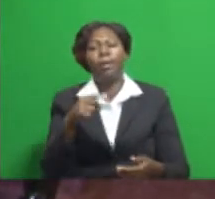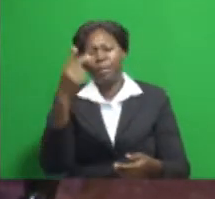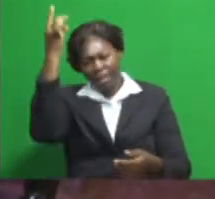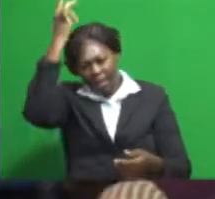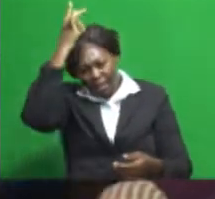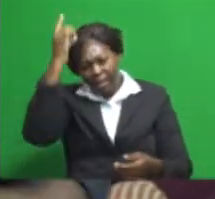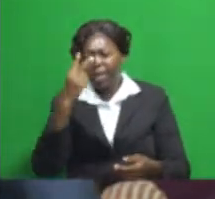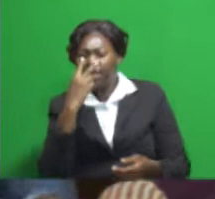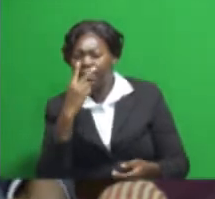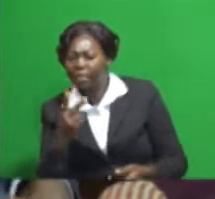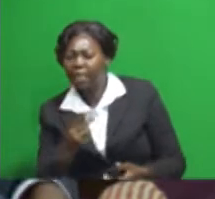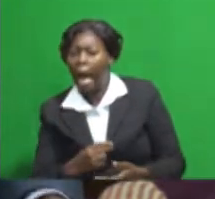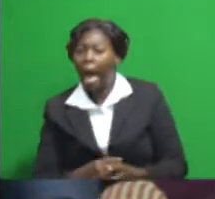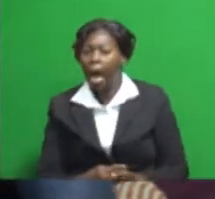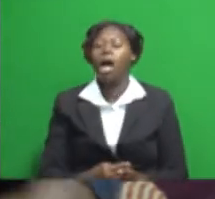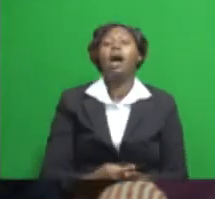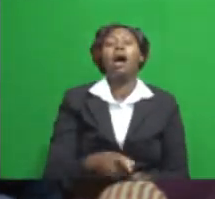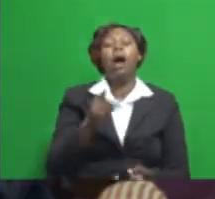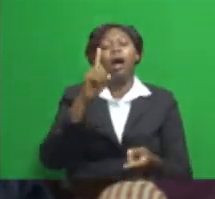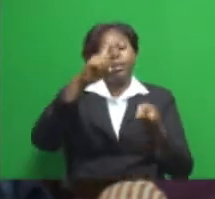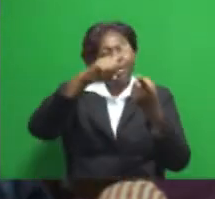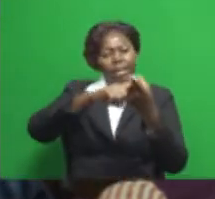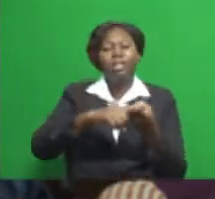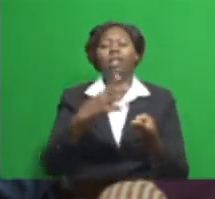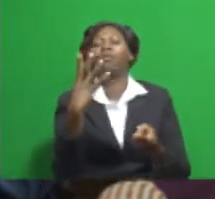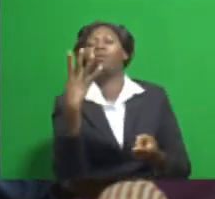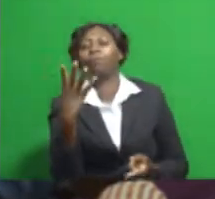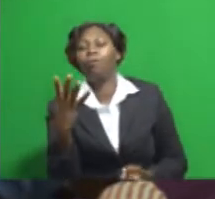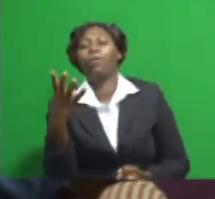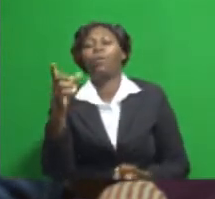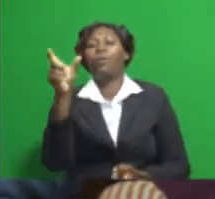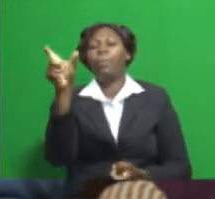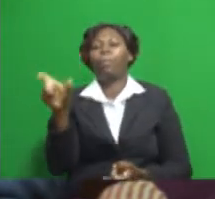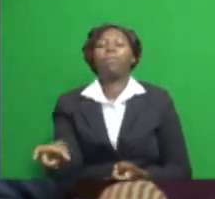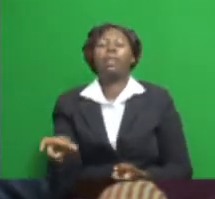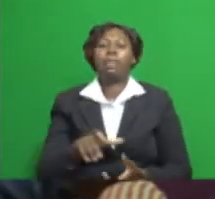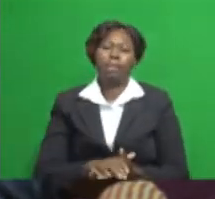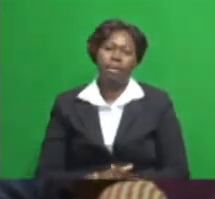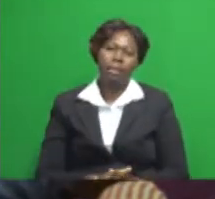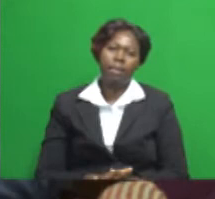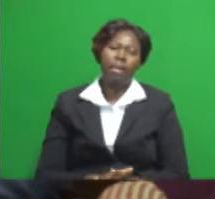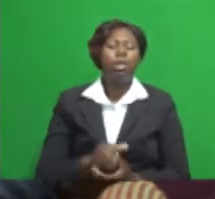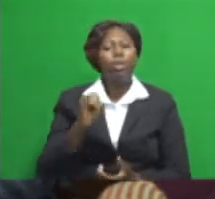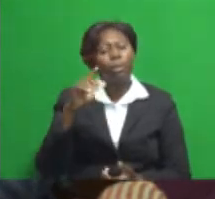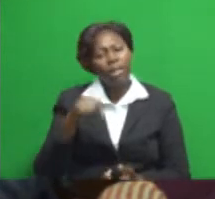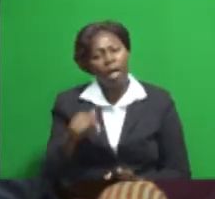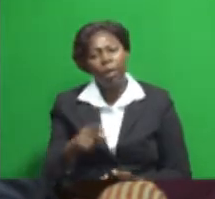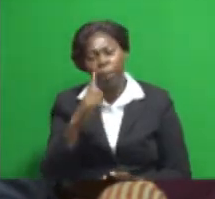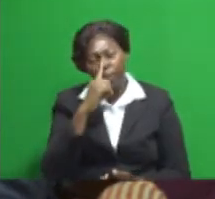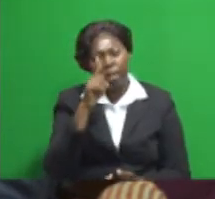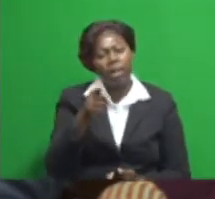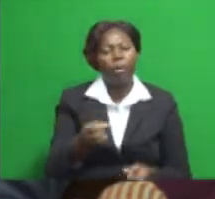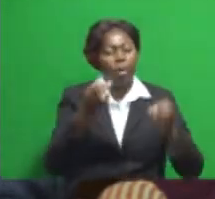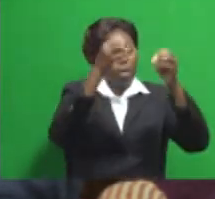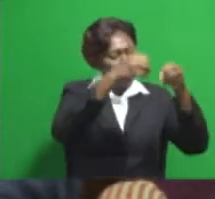namba inenge inge yachinja chichakaitika mama ane umwe munhu wechi4 saka pavakakandwa mukazoverenga